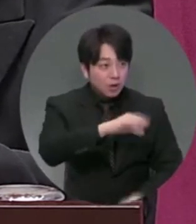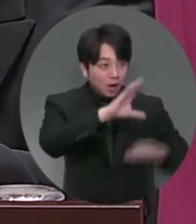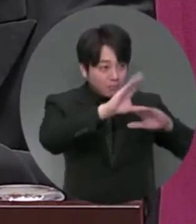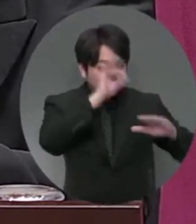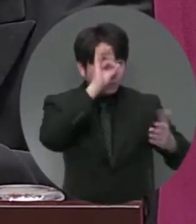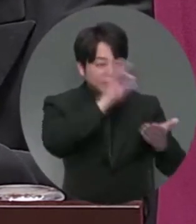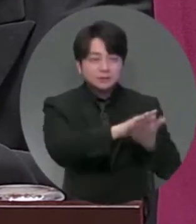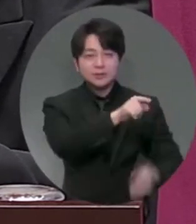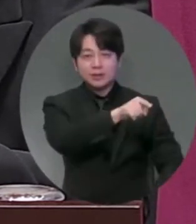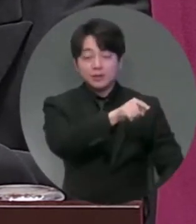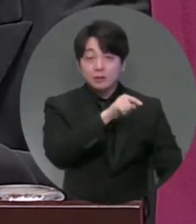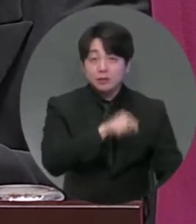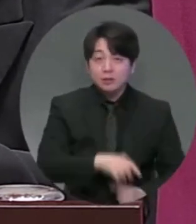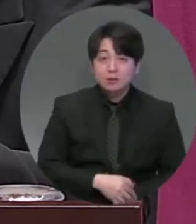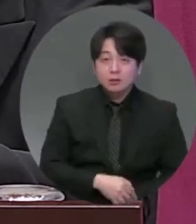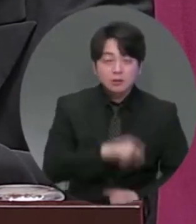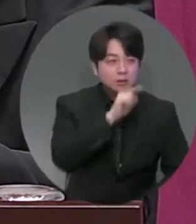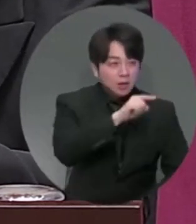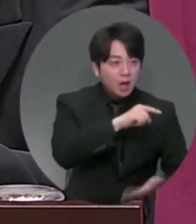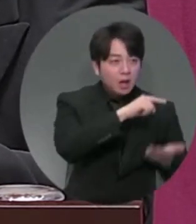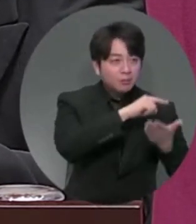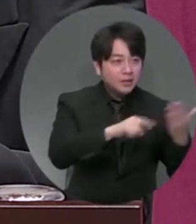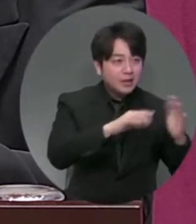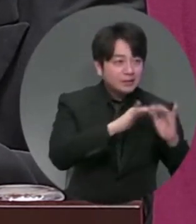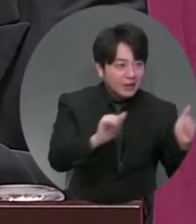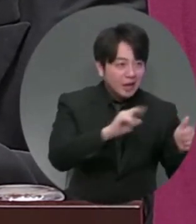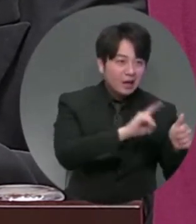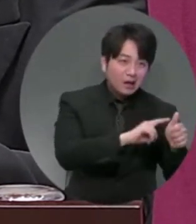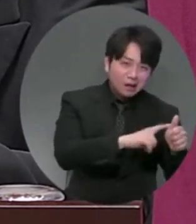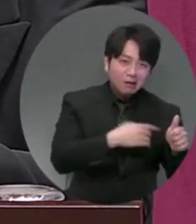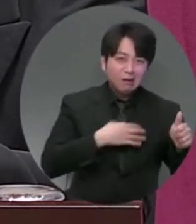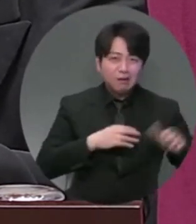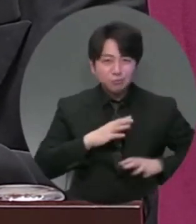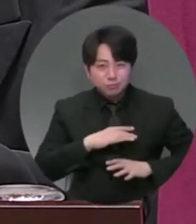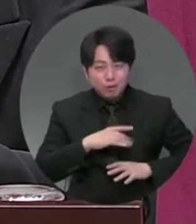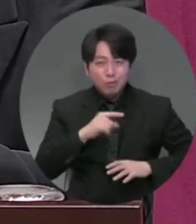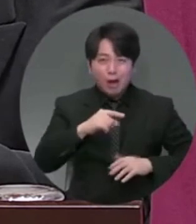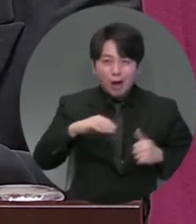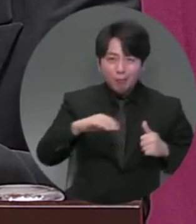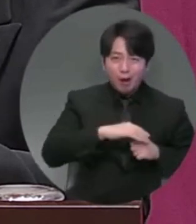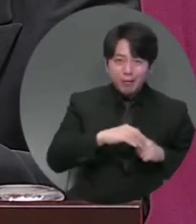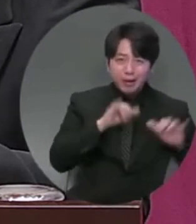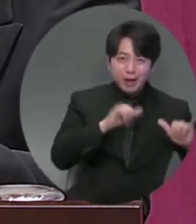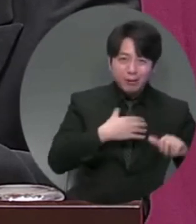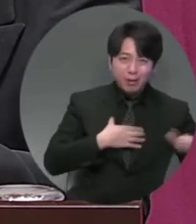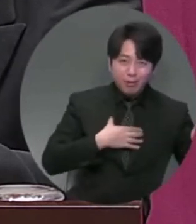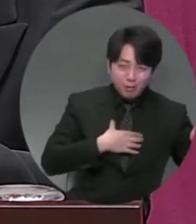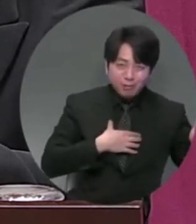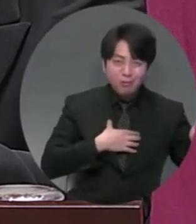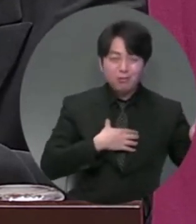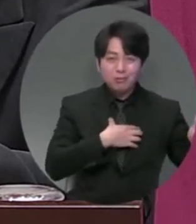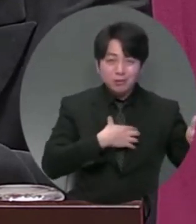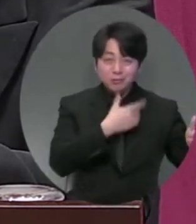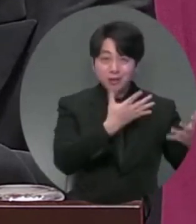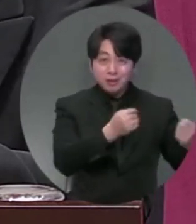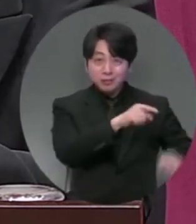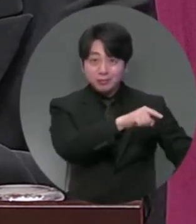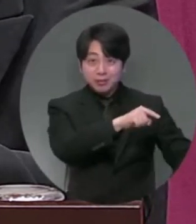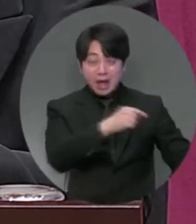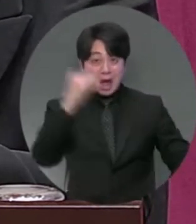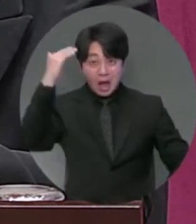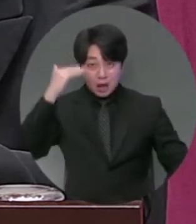성범죄 피해자에 대한 낙인이나 가해자가 보복할지 모른다는 두려움 이런 것 때문에 성범죄 고소에 큰 용기가 필요한 대한민국 아닙니까